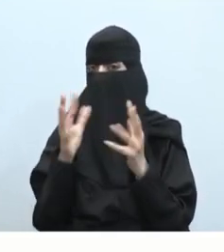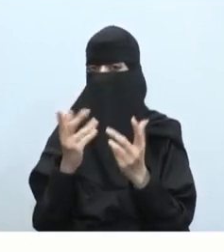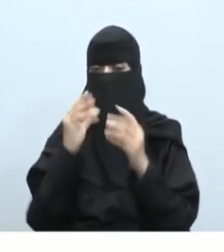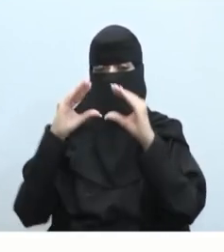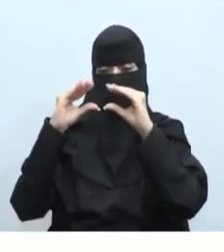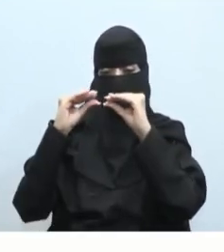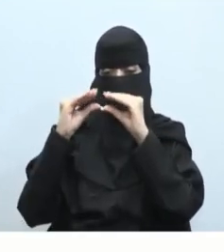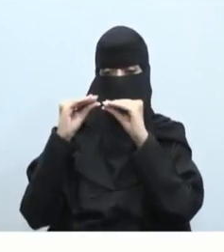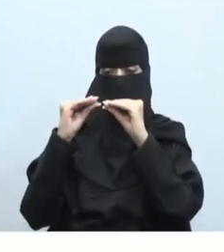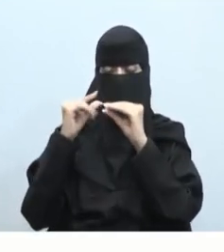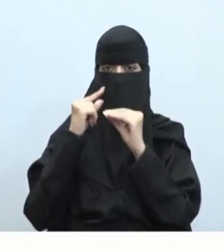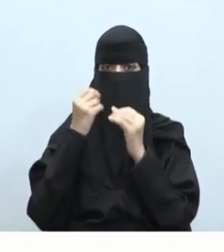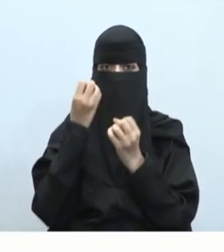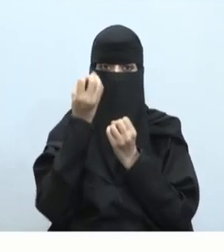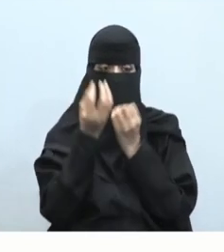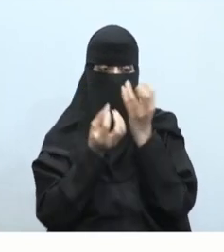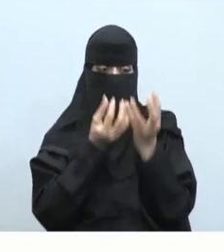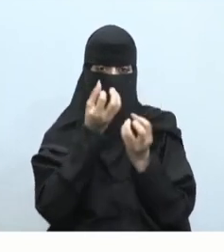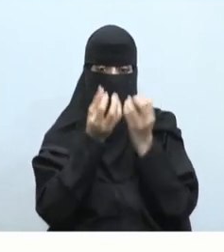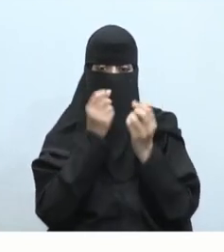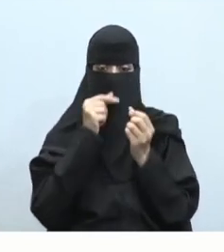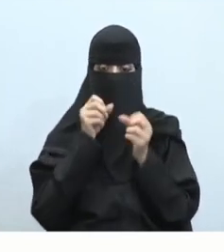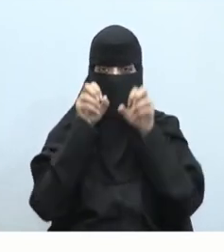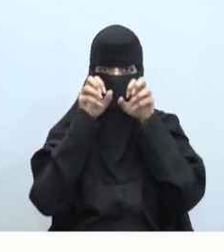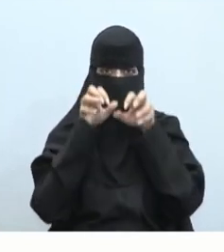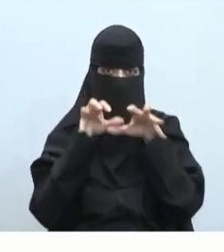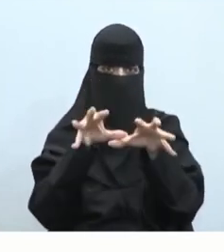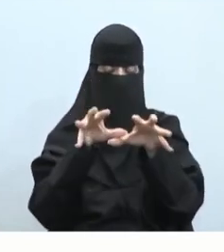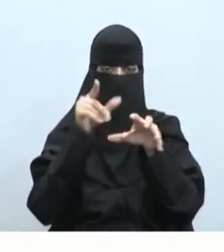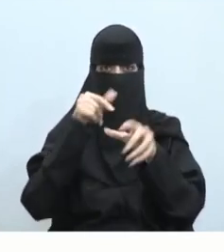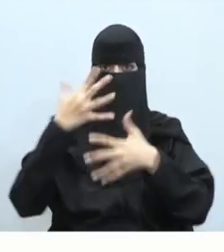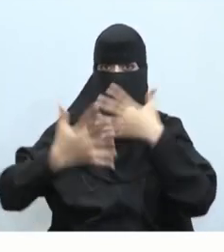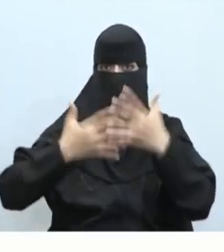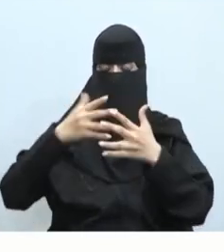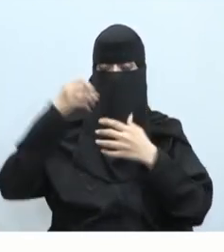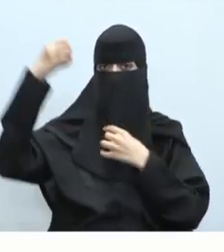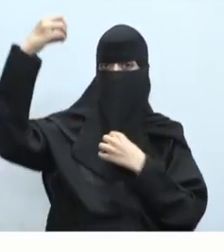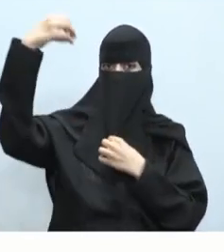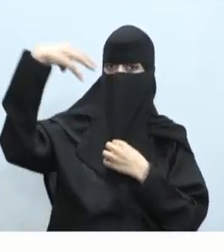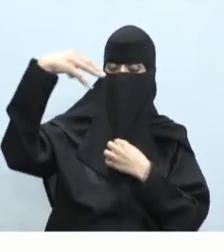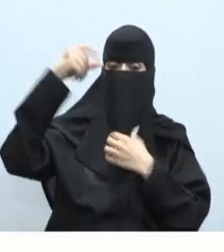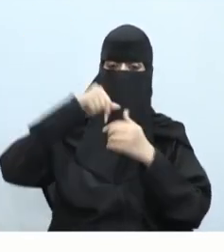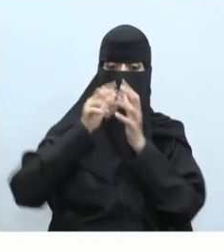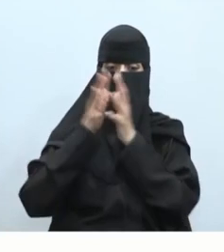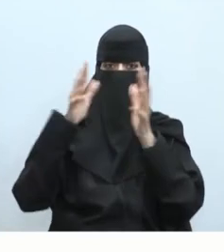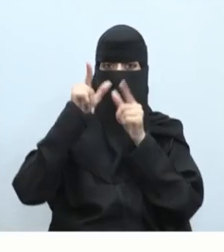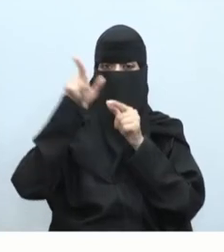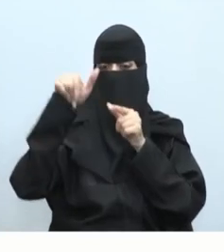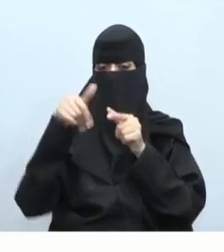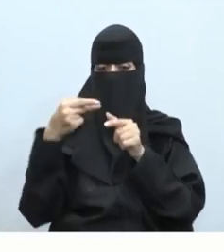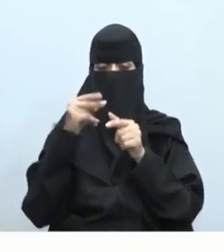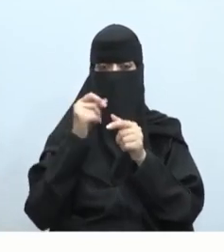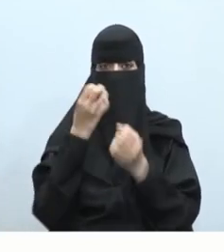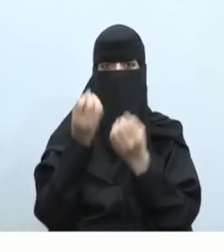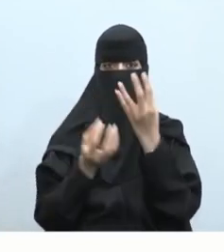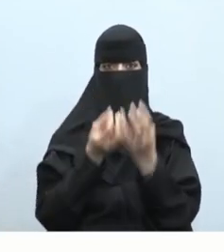مواد ملتهبه وتنبعث منها طاقه اشعاعيه كبيره عباره عن